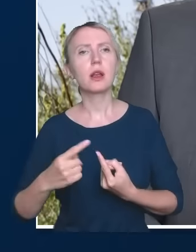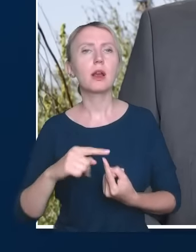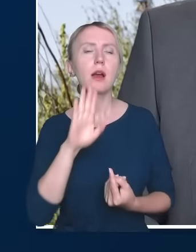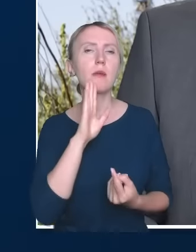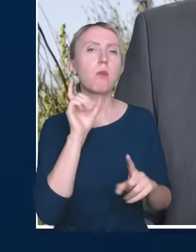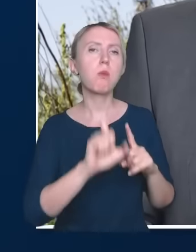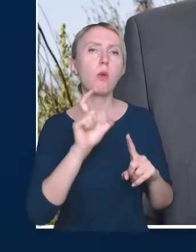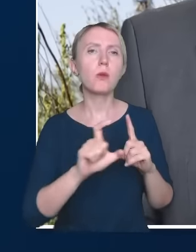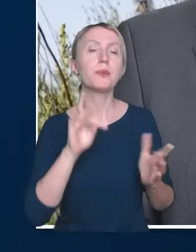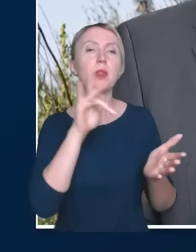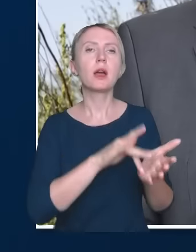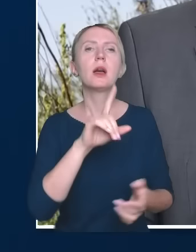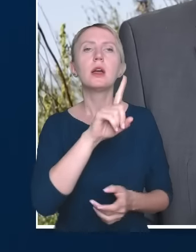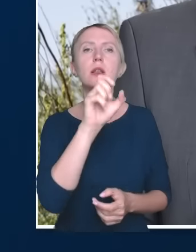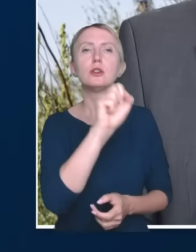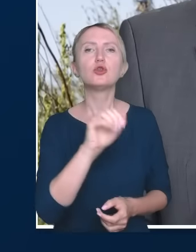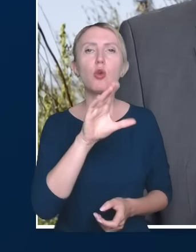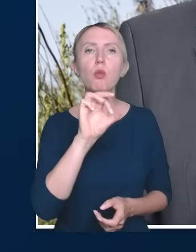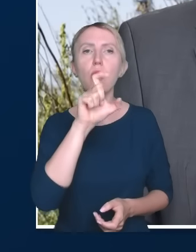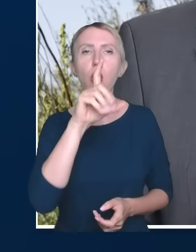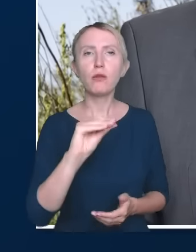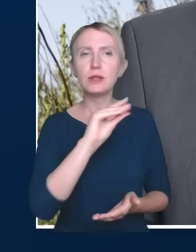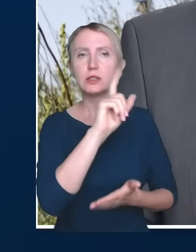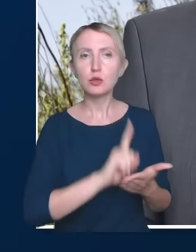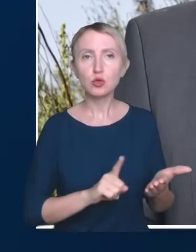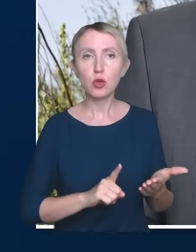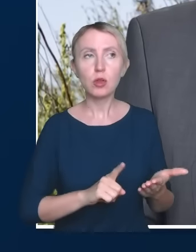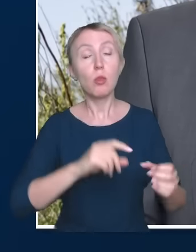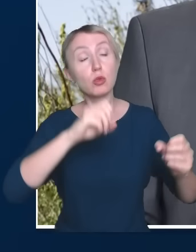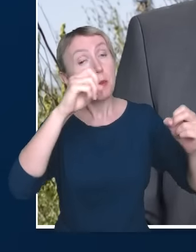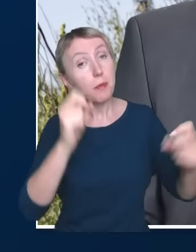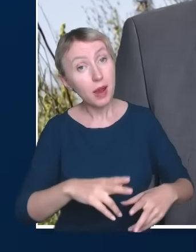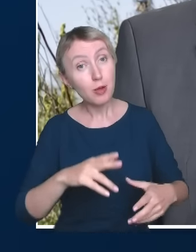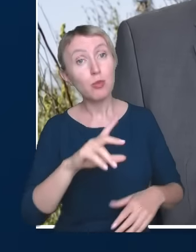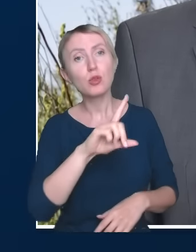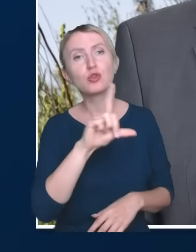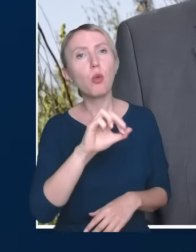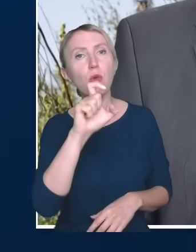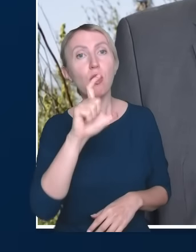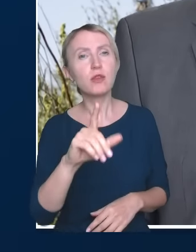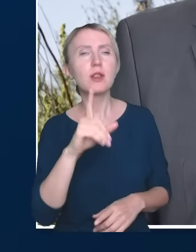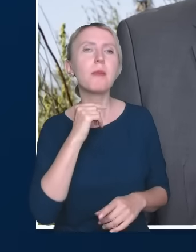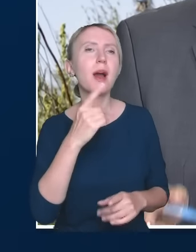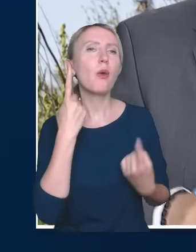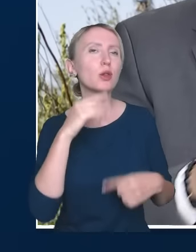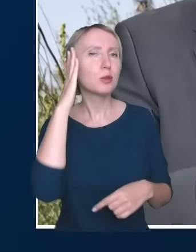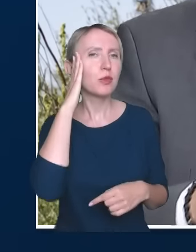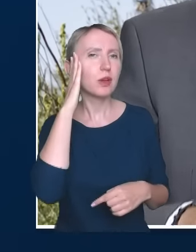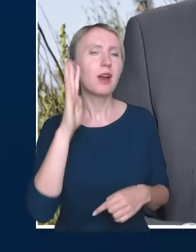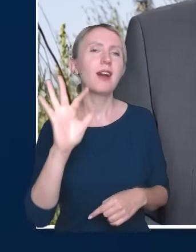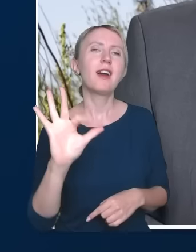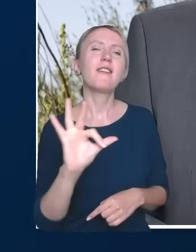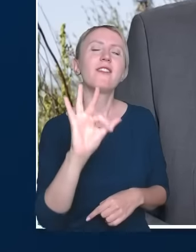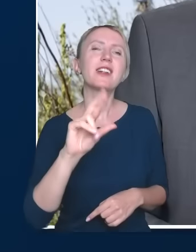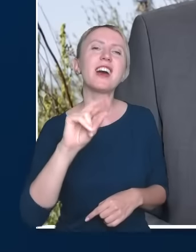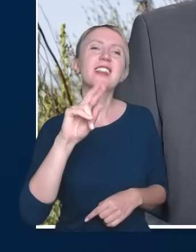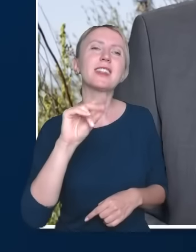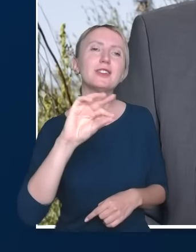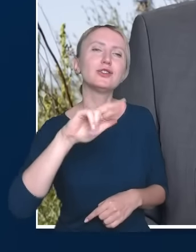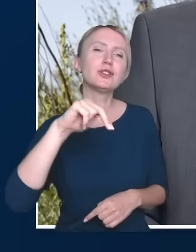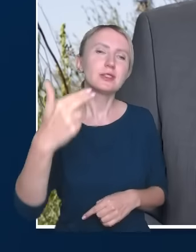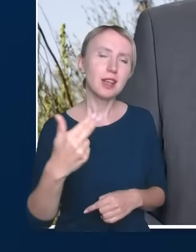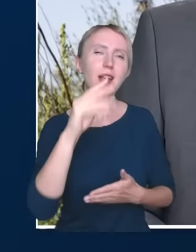w Ząbkowicach Śląskich. Może to pech, bo Ząbkowice, to mało kto wie, że tam się Frankenstein, tak, czy powieść o